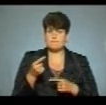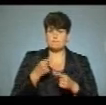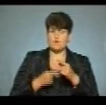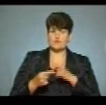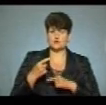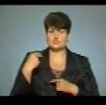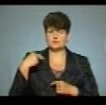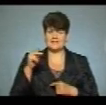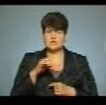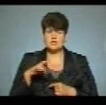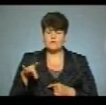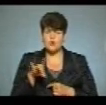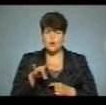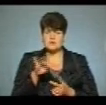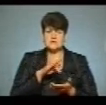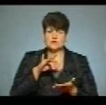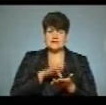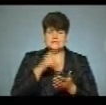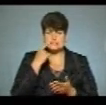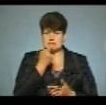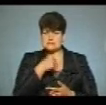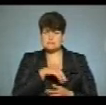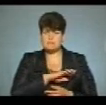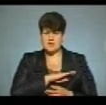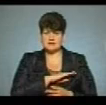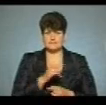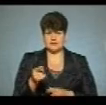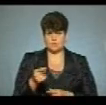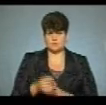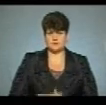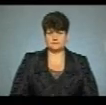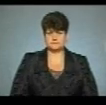з чемпіонату Європи зі столиці Іспанії Мадриду до Тернополя.